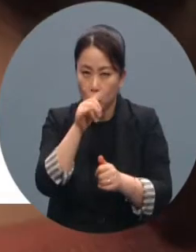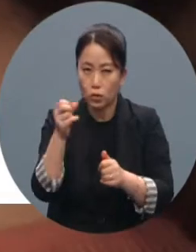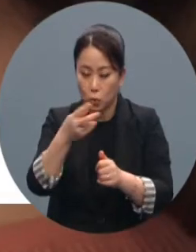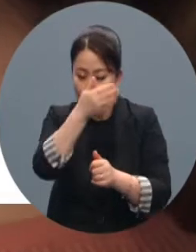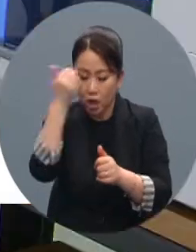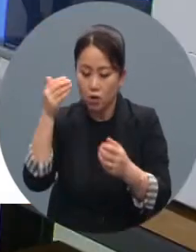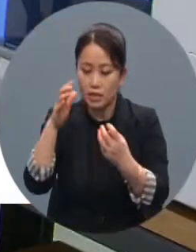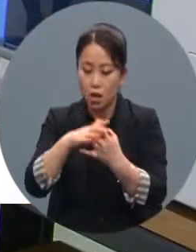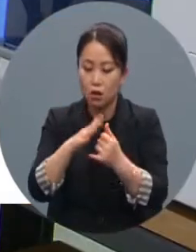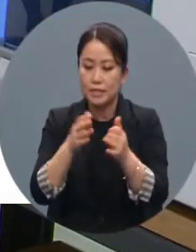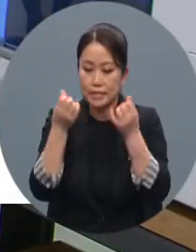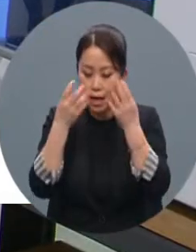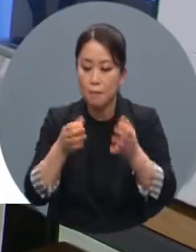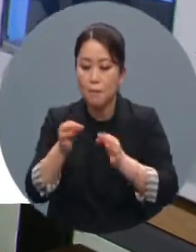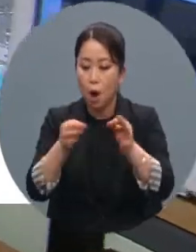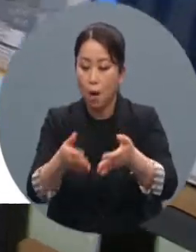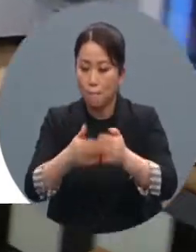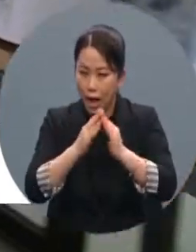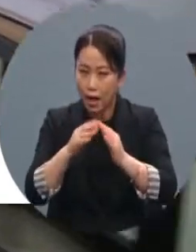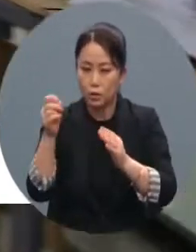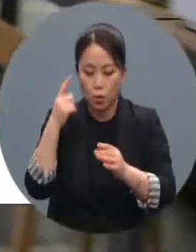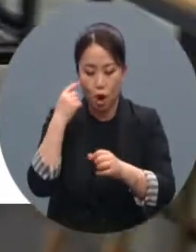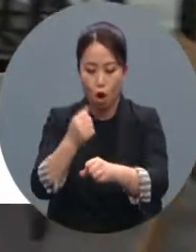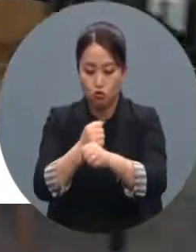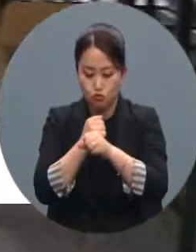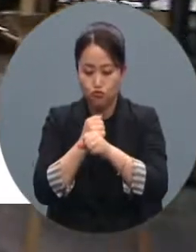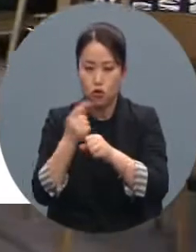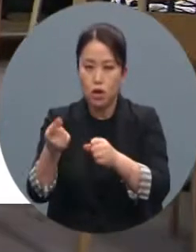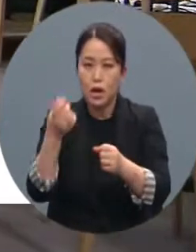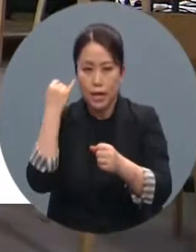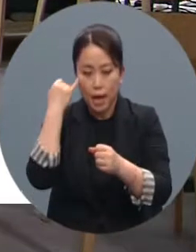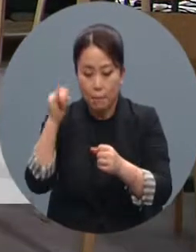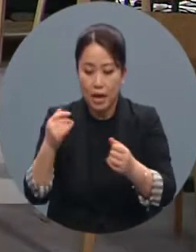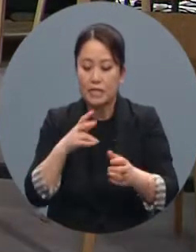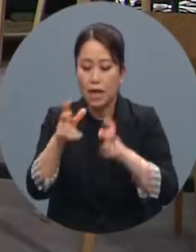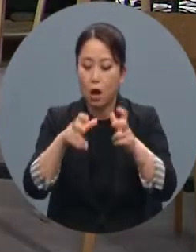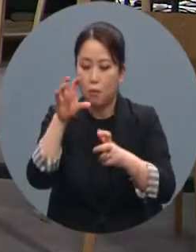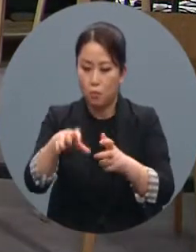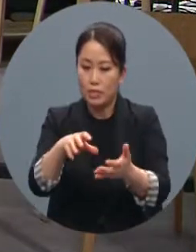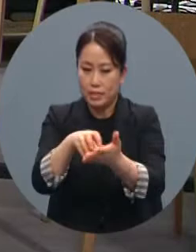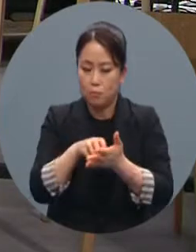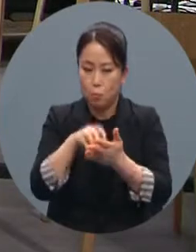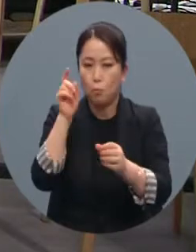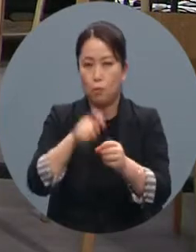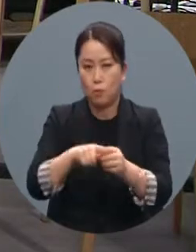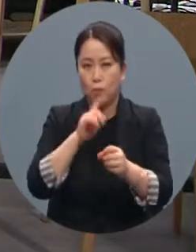4,500억 원 규모의 R&D 캠퍼스 혁신 사업 유치를 목표로 세웠습니다.